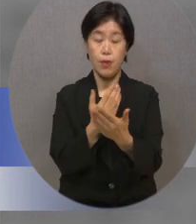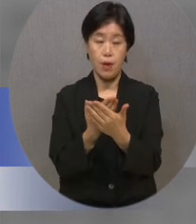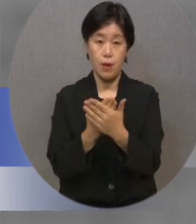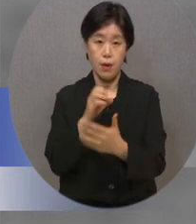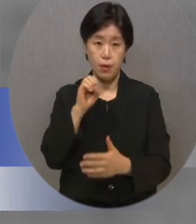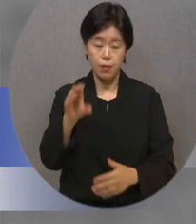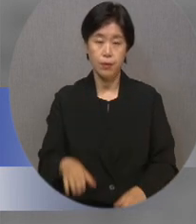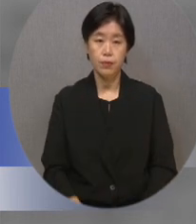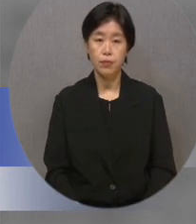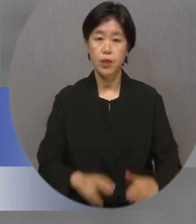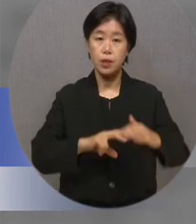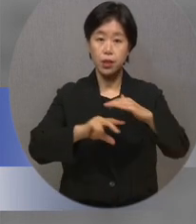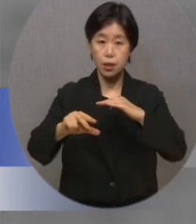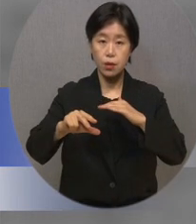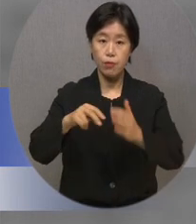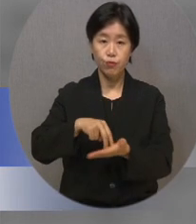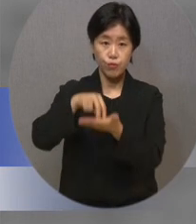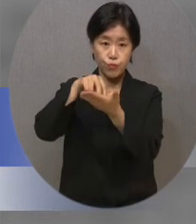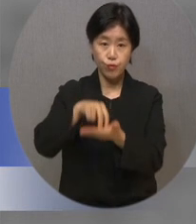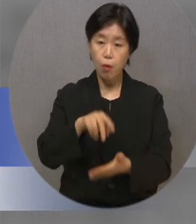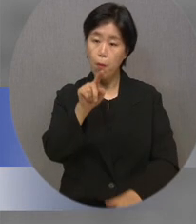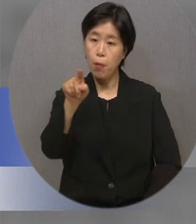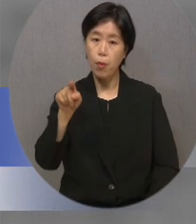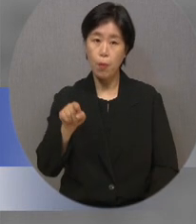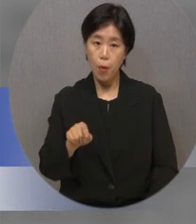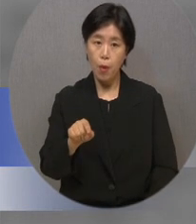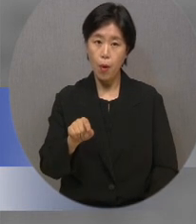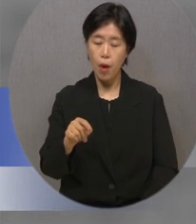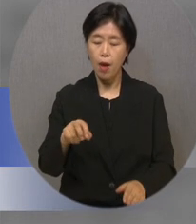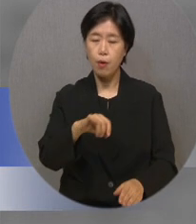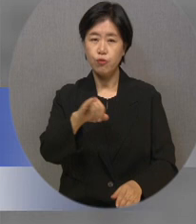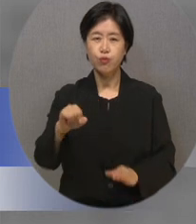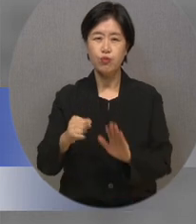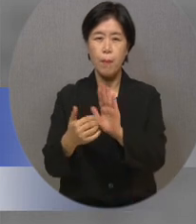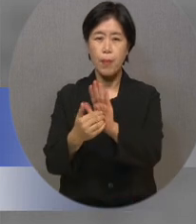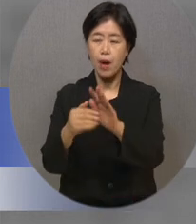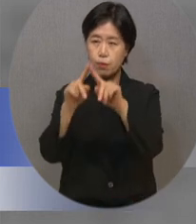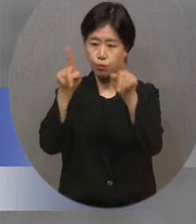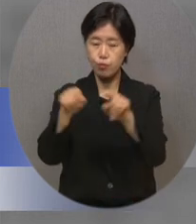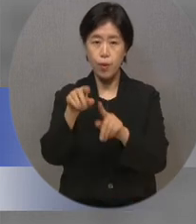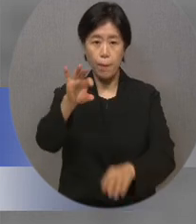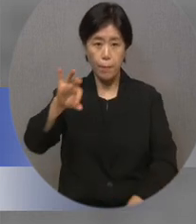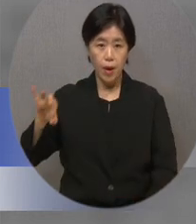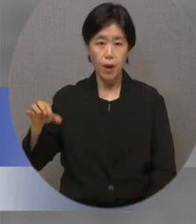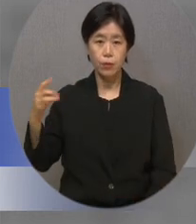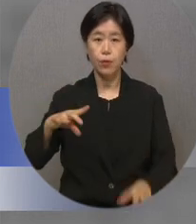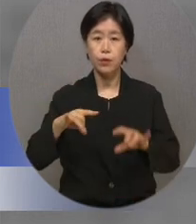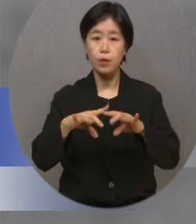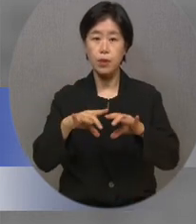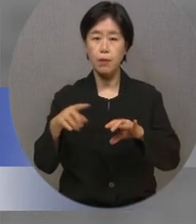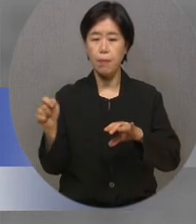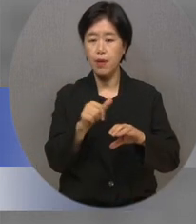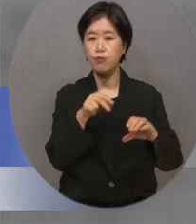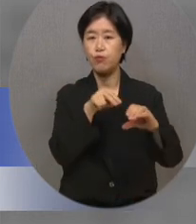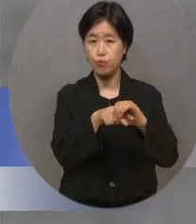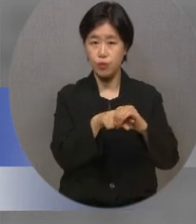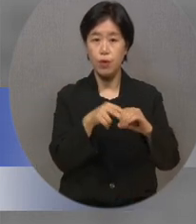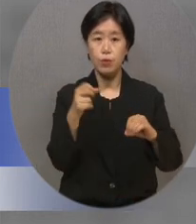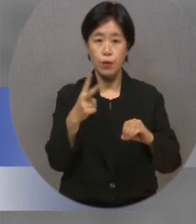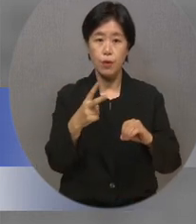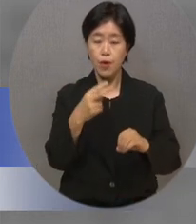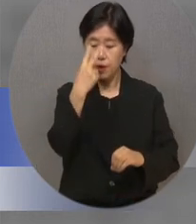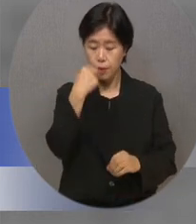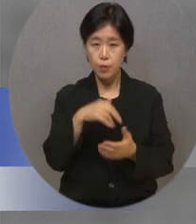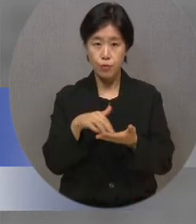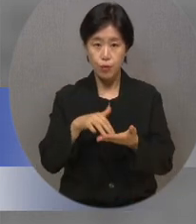내에 엘리베이터 향균필름 제거 전동휠체어 고속 충전기 마련 촉진도식 안내장치 확보 점차